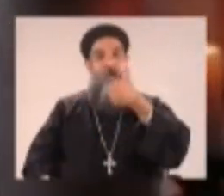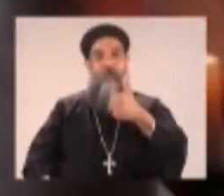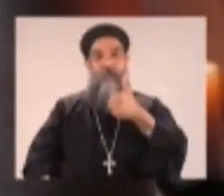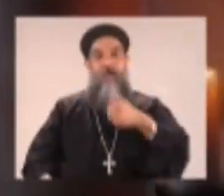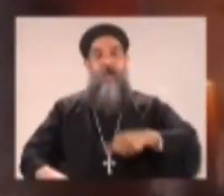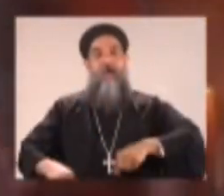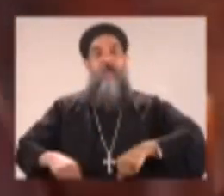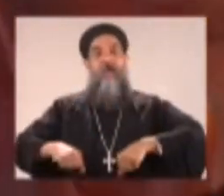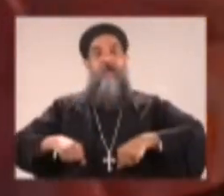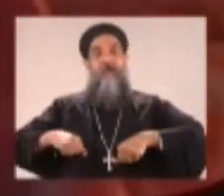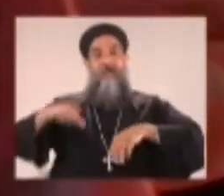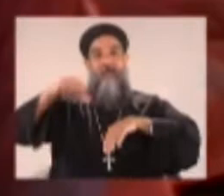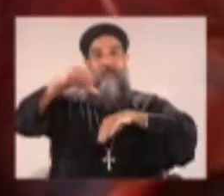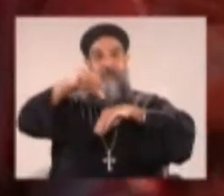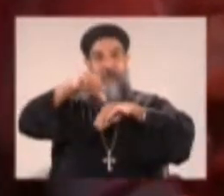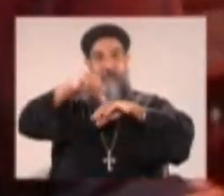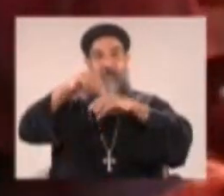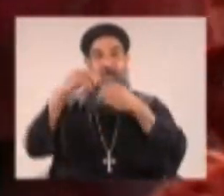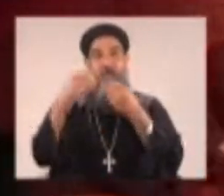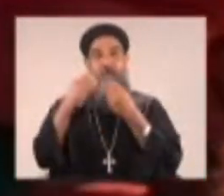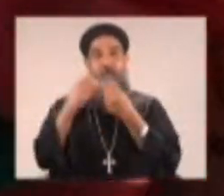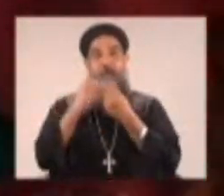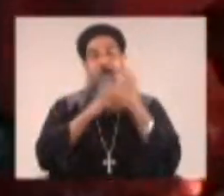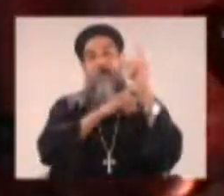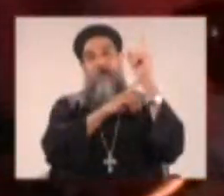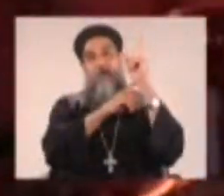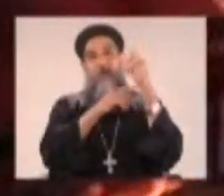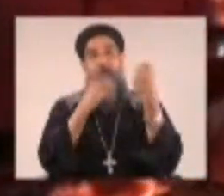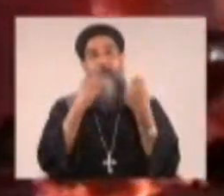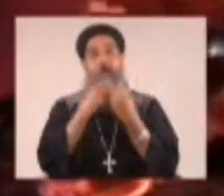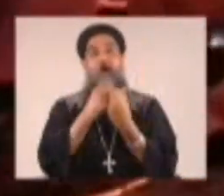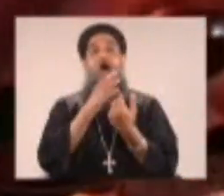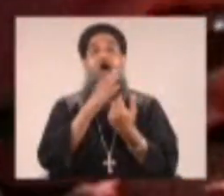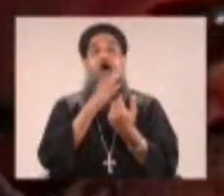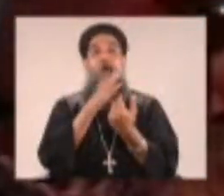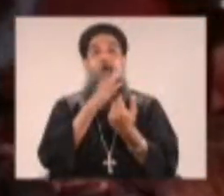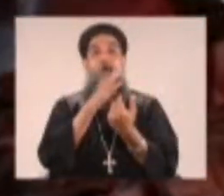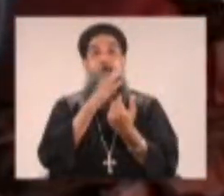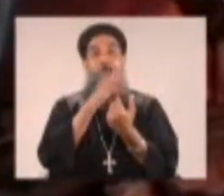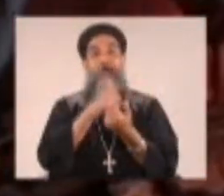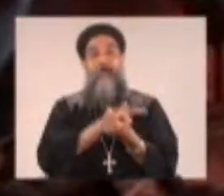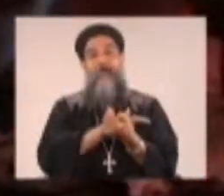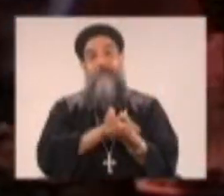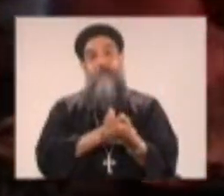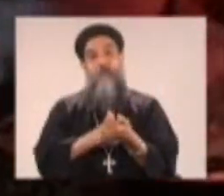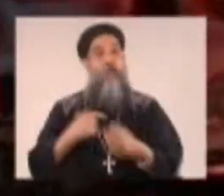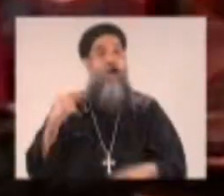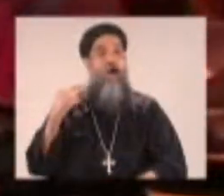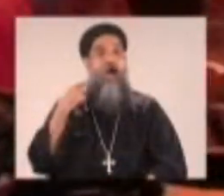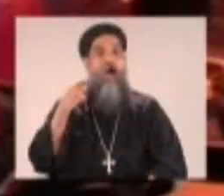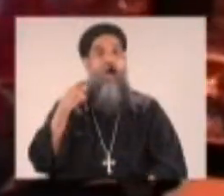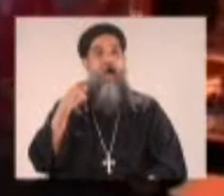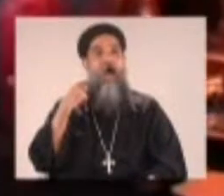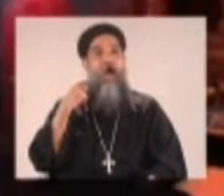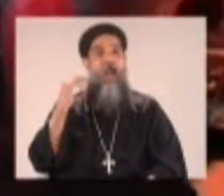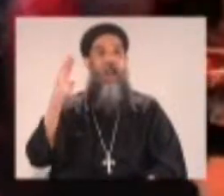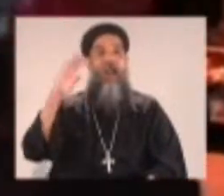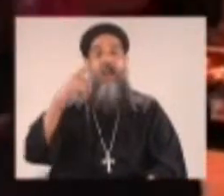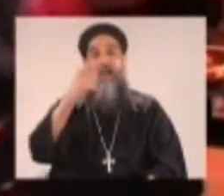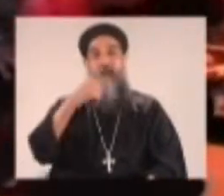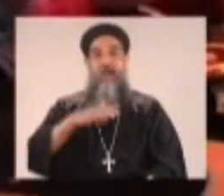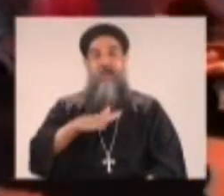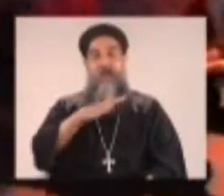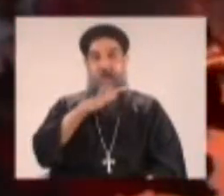خلى ربنا يبقى مبسوط من صمويل. ولما عالي الكاهن كبر في السن، كان المفروض إن ولاده الاتنين